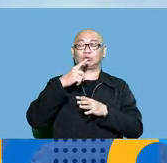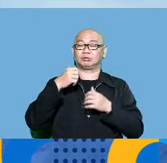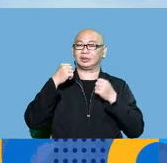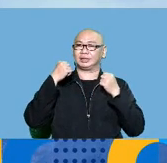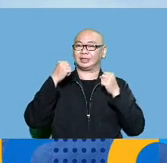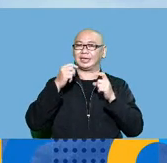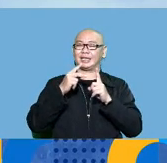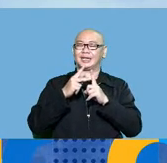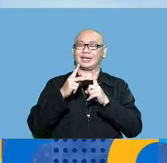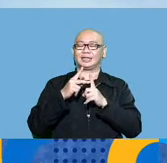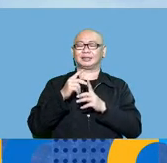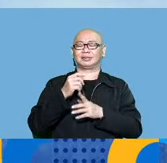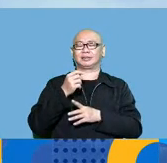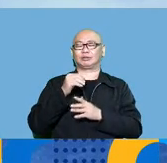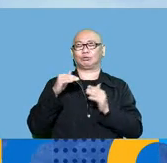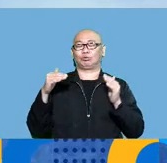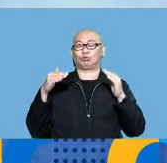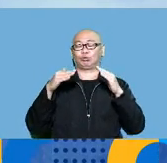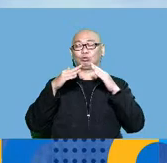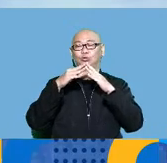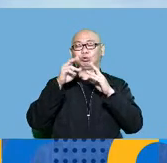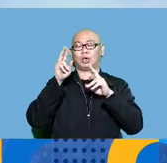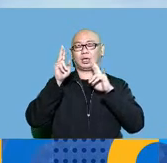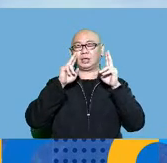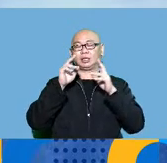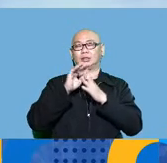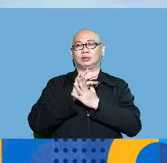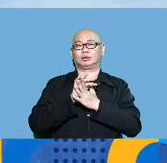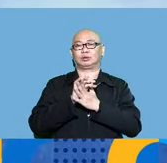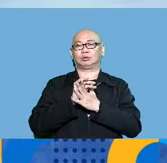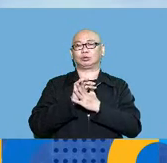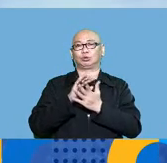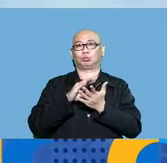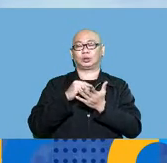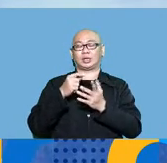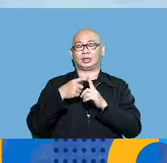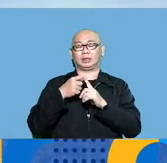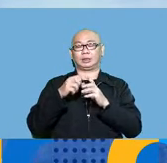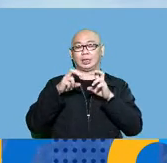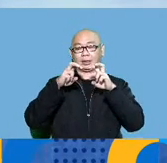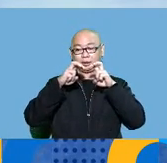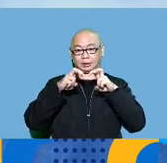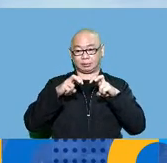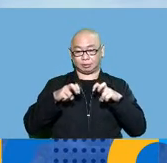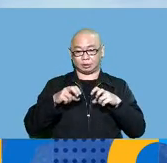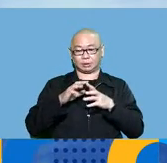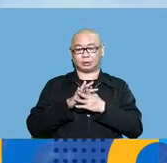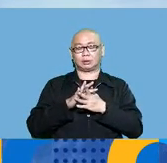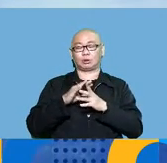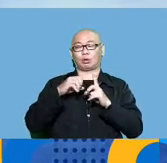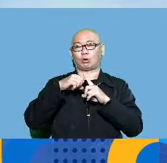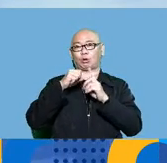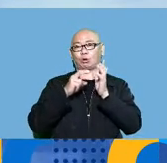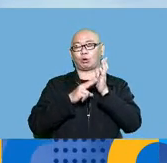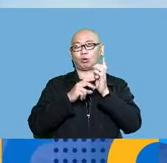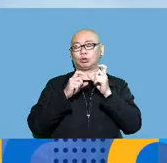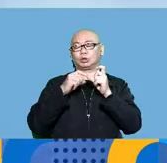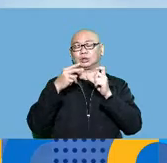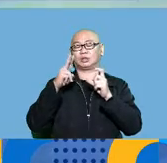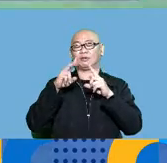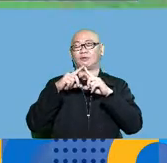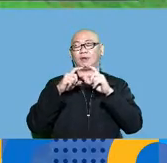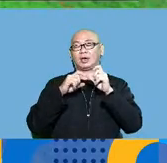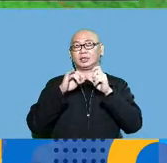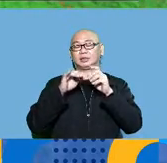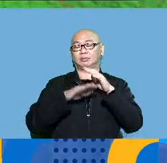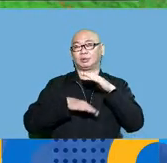Ungaran. Orasi ilmiah ini bersumber dari kajian penelitian dan kegiatan konservasi berbasis partisipasi